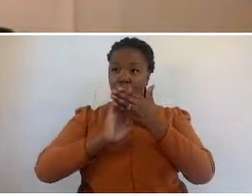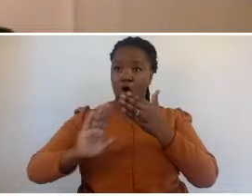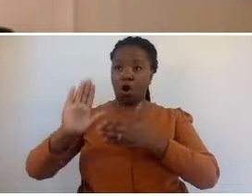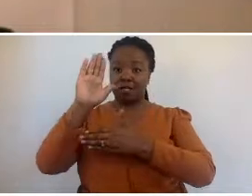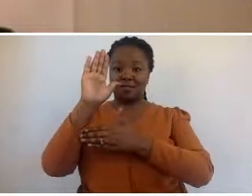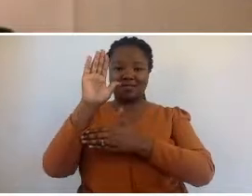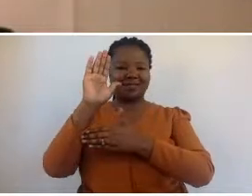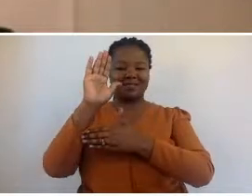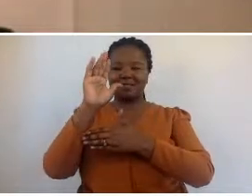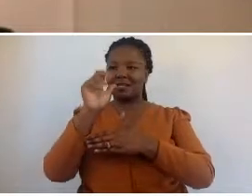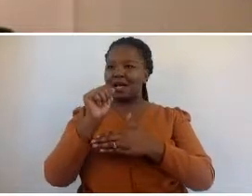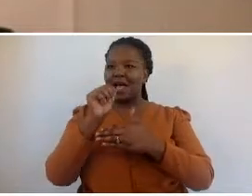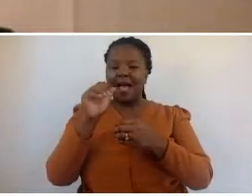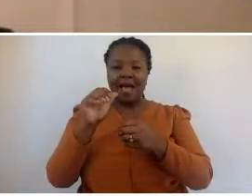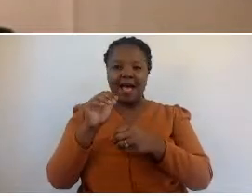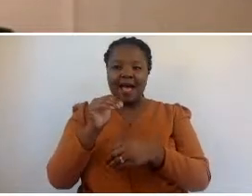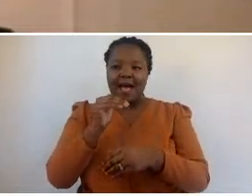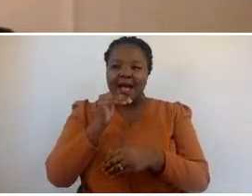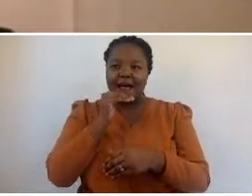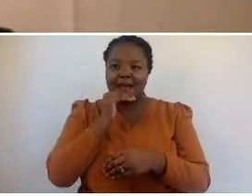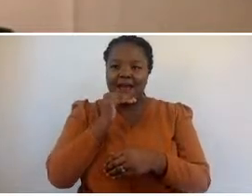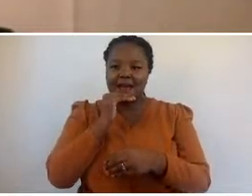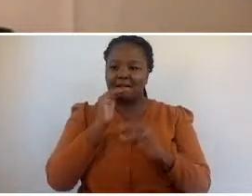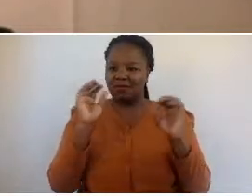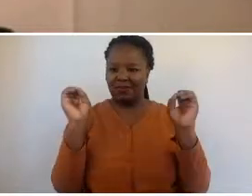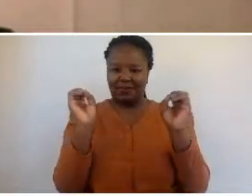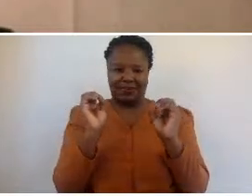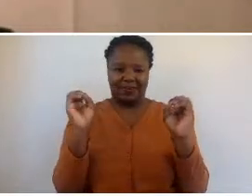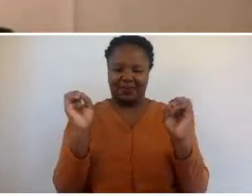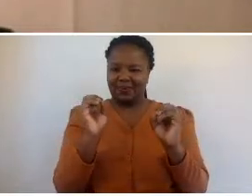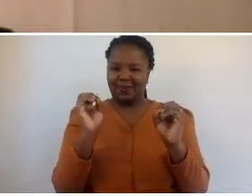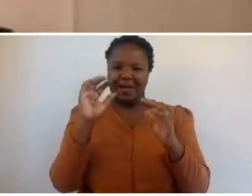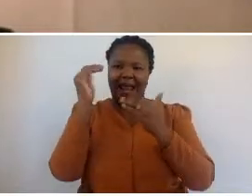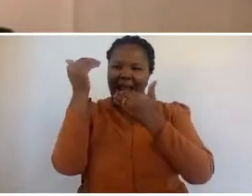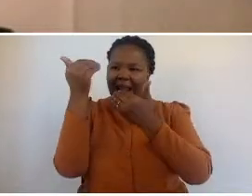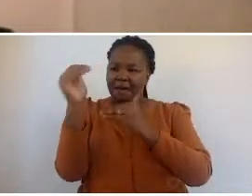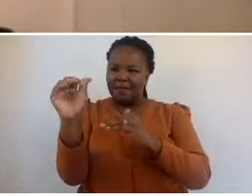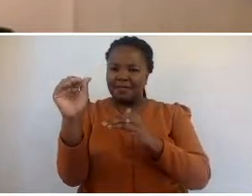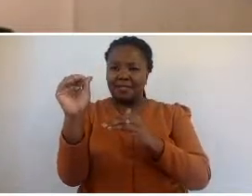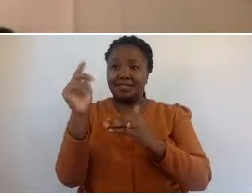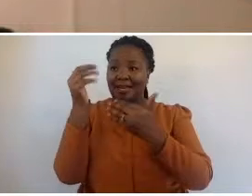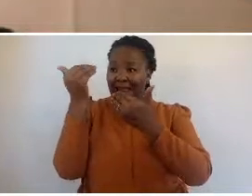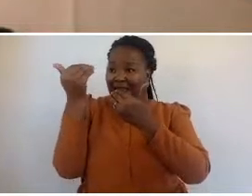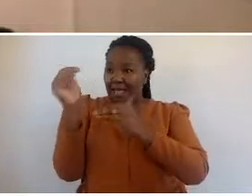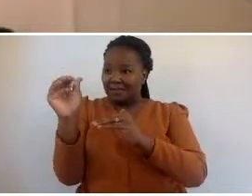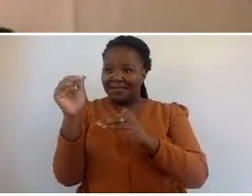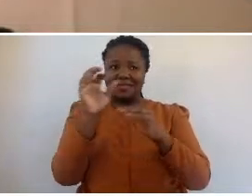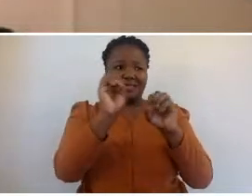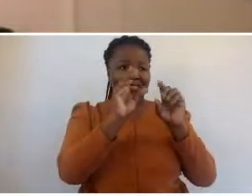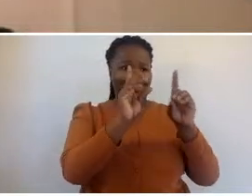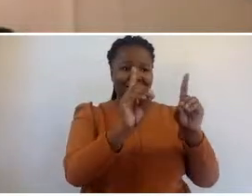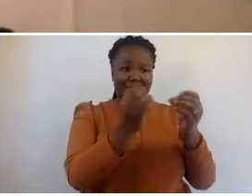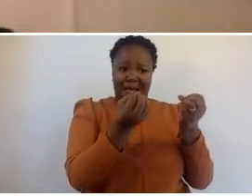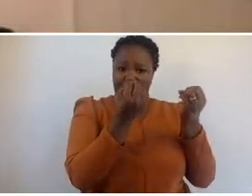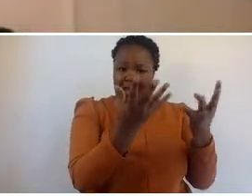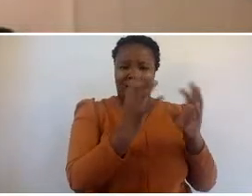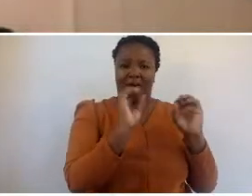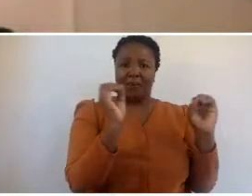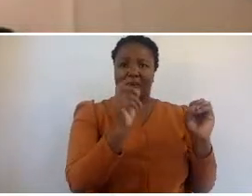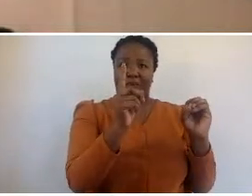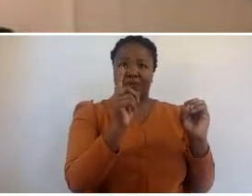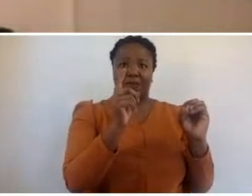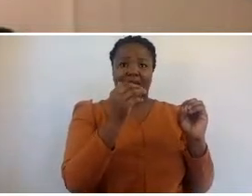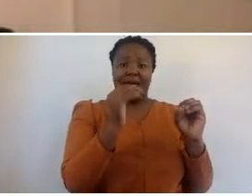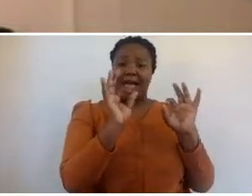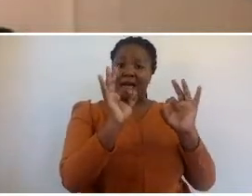d'établissements est notoire, est nettement insuffisant. Le nombre est insuffisant et donc il n'y a pas beaucoup d'enseignants en Zambie qui soient